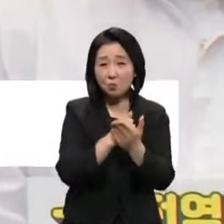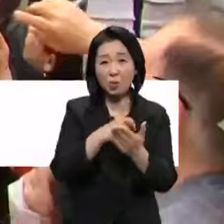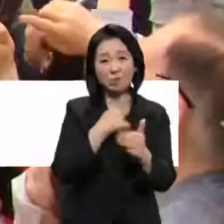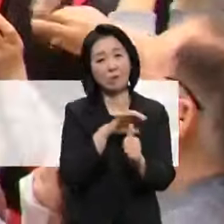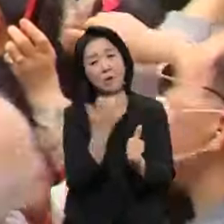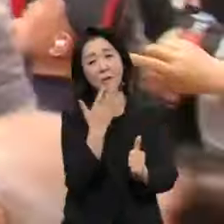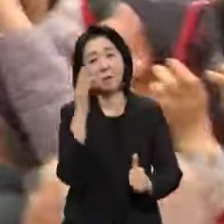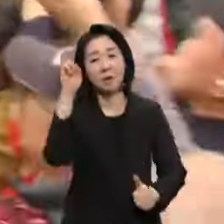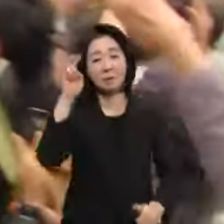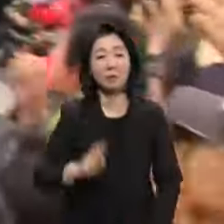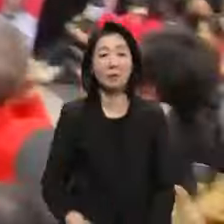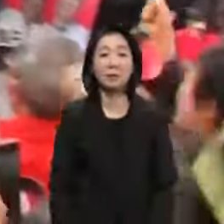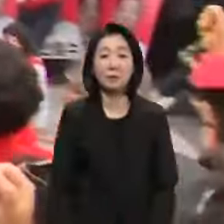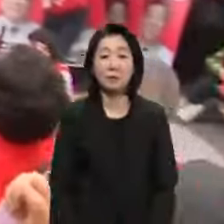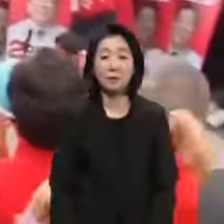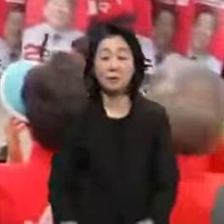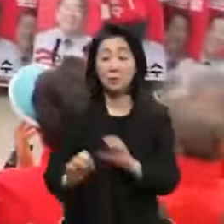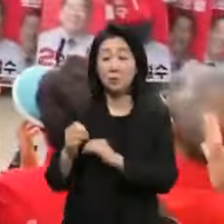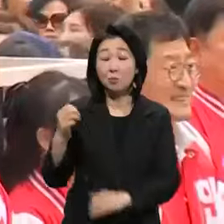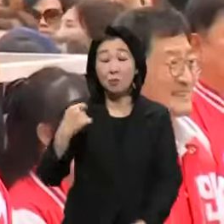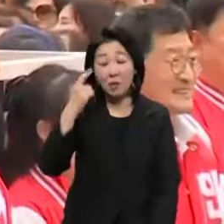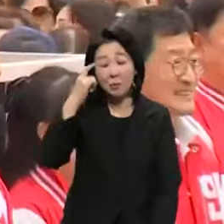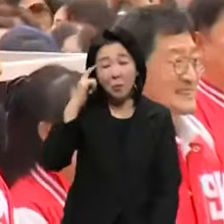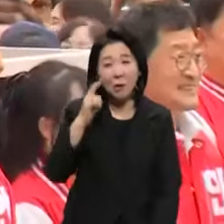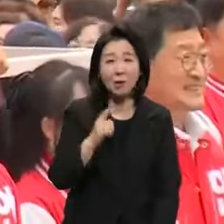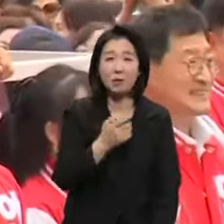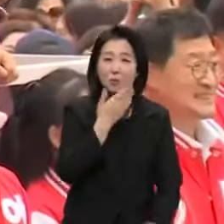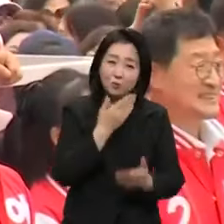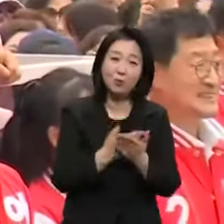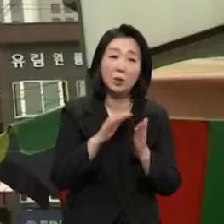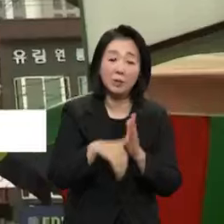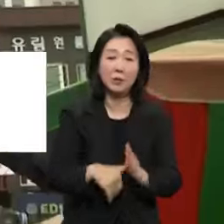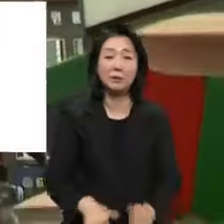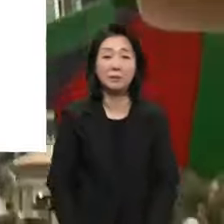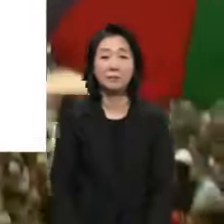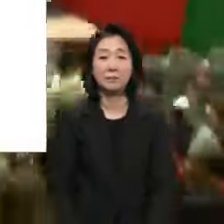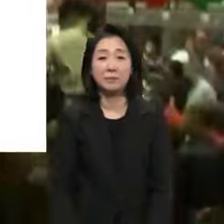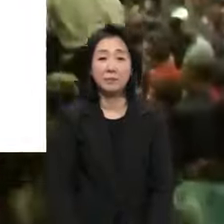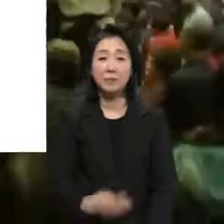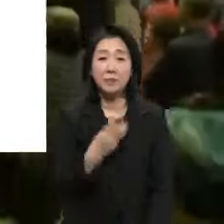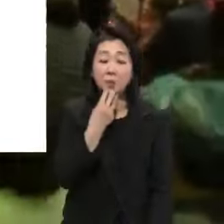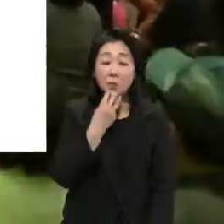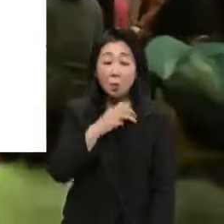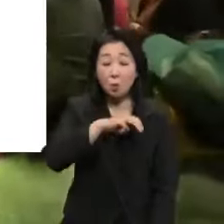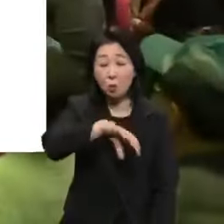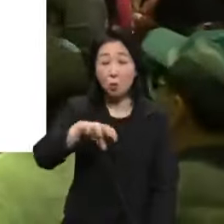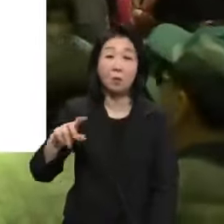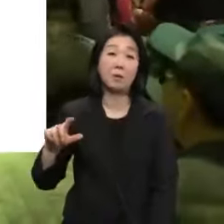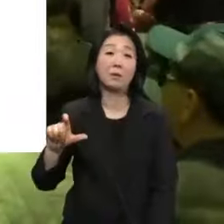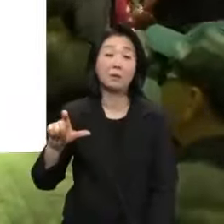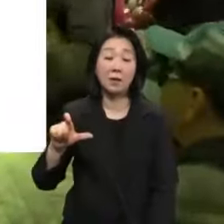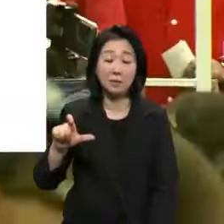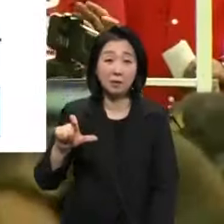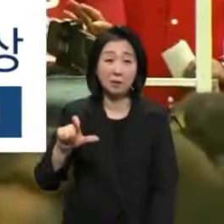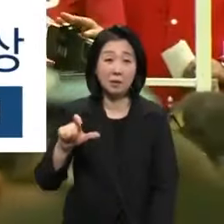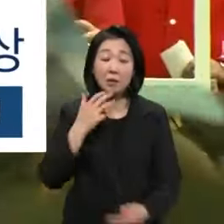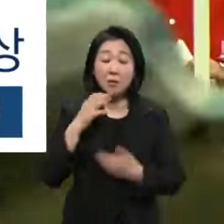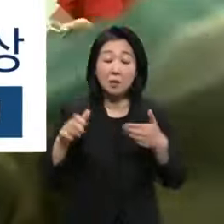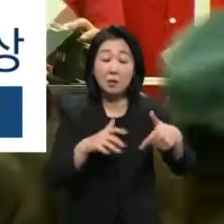겁니다. 국민의힘은 골든크로스가 시작됐다고 보고 있습니다. 서울 15곳, 경기 인천 11곳